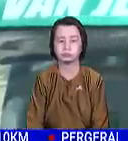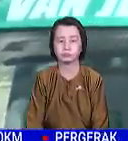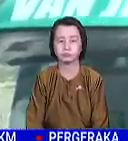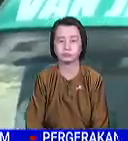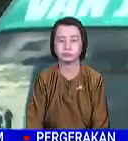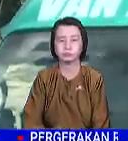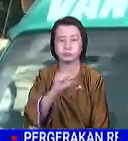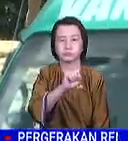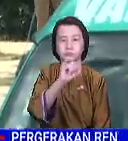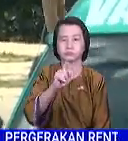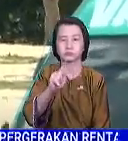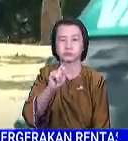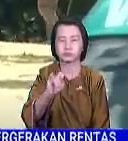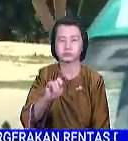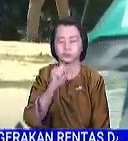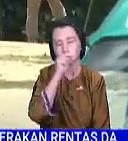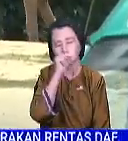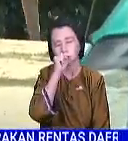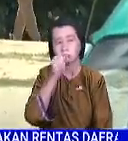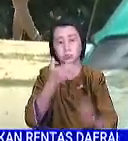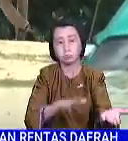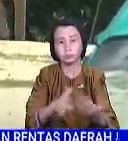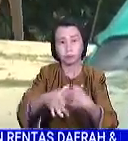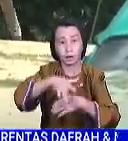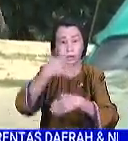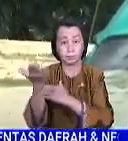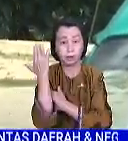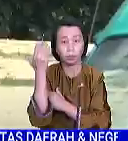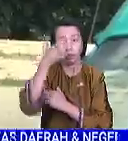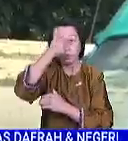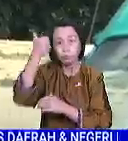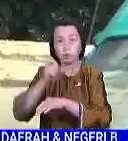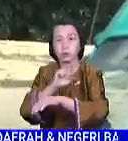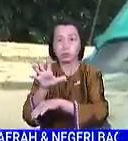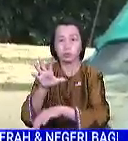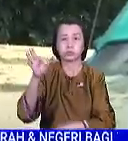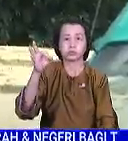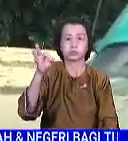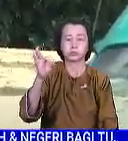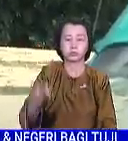Siti Sarah menghembuskan nafas terakhir awal pagi tadi akibat COVID-19.